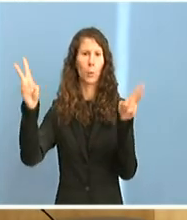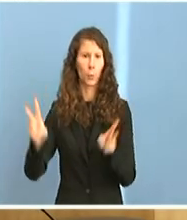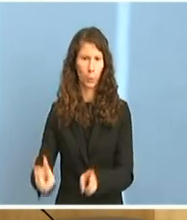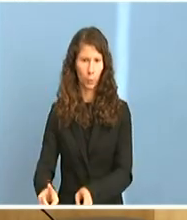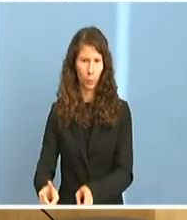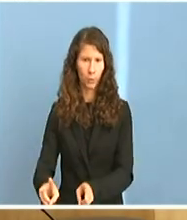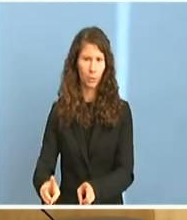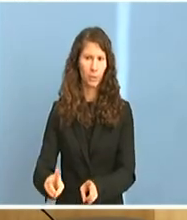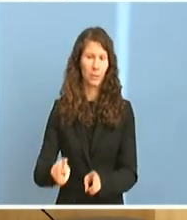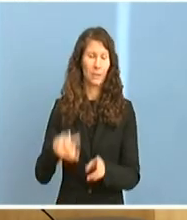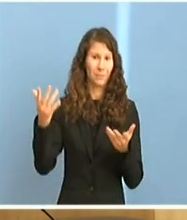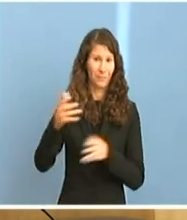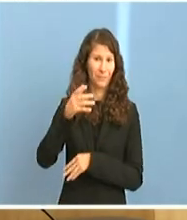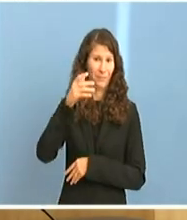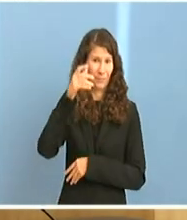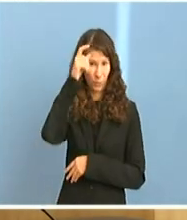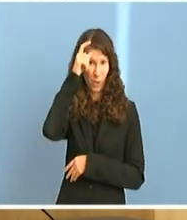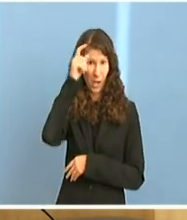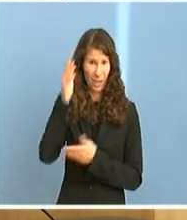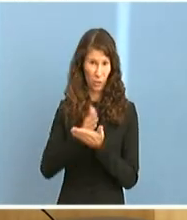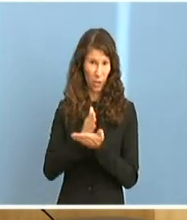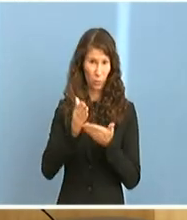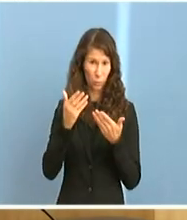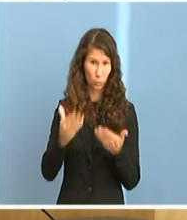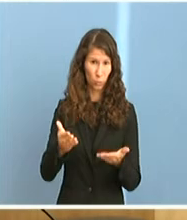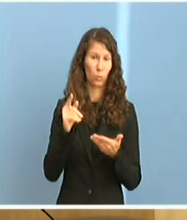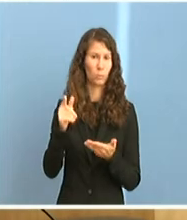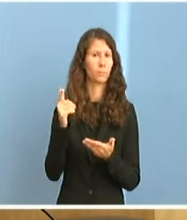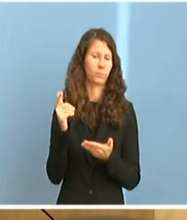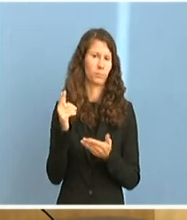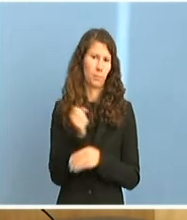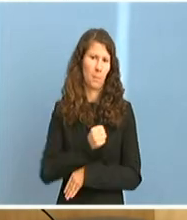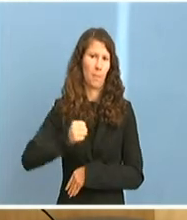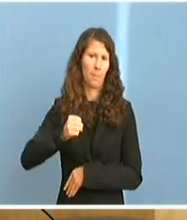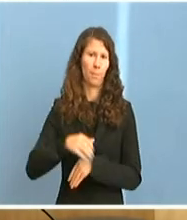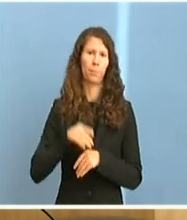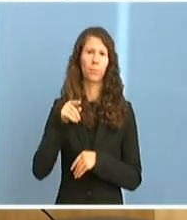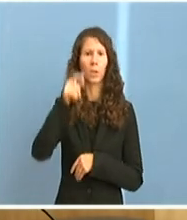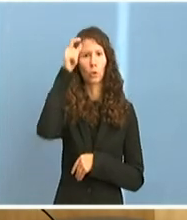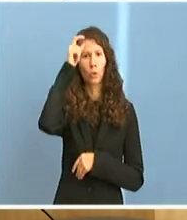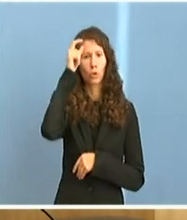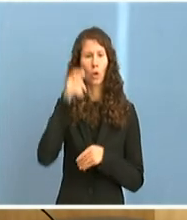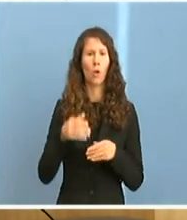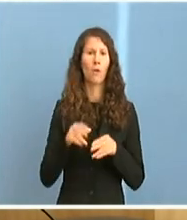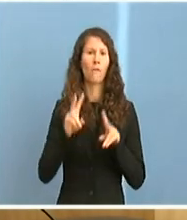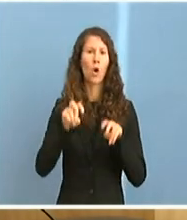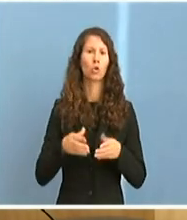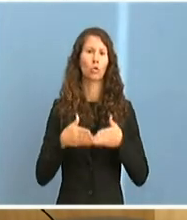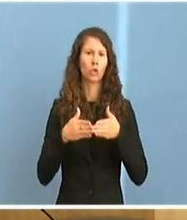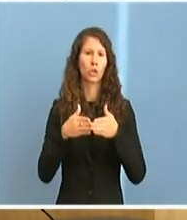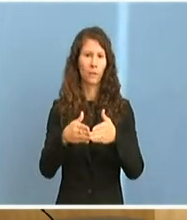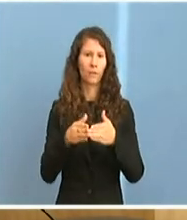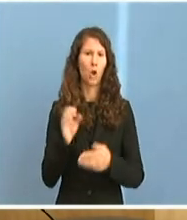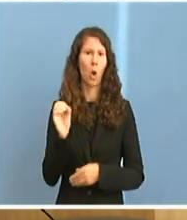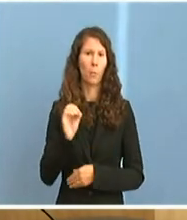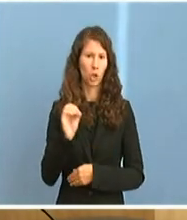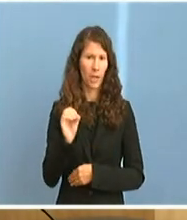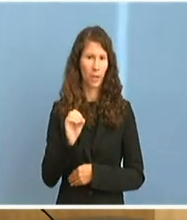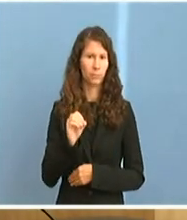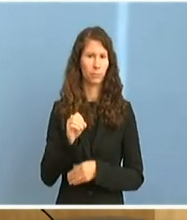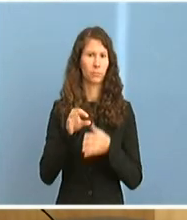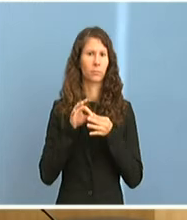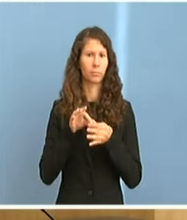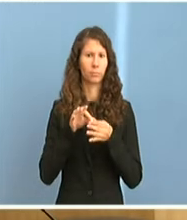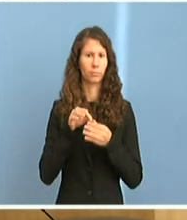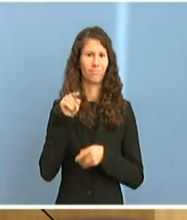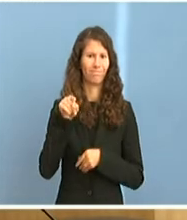die Bundesregierung die erneute Entsendung des türkischen Forschungsschiffes Oruç Reis in Gewässer nahe der